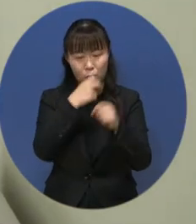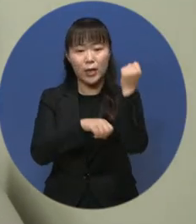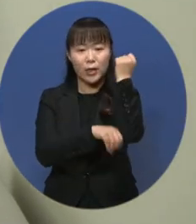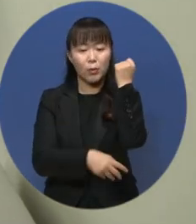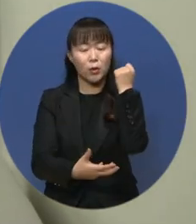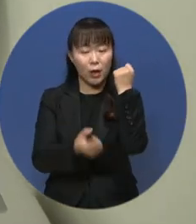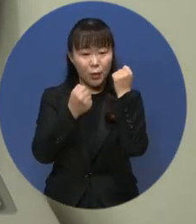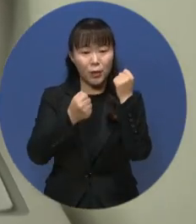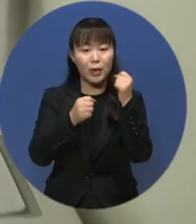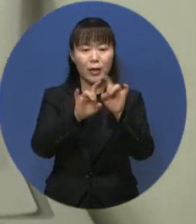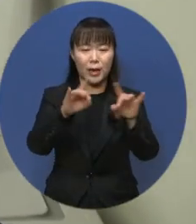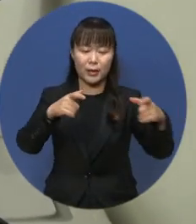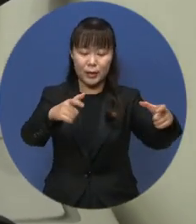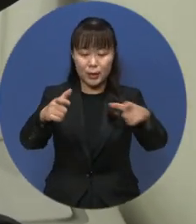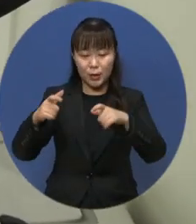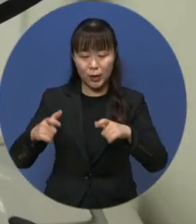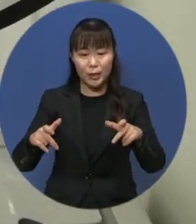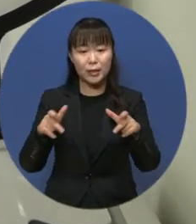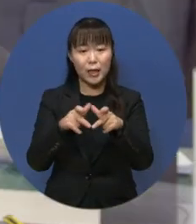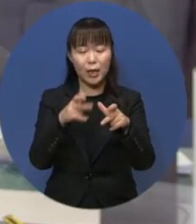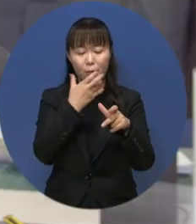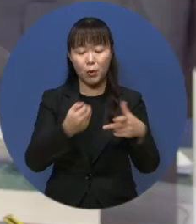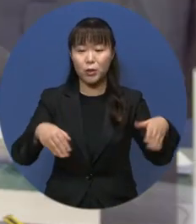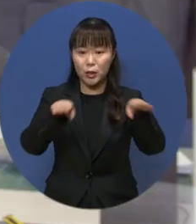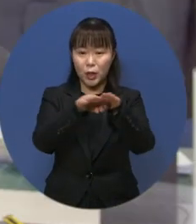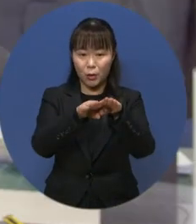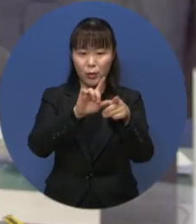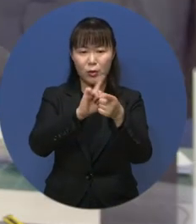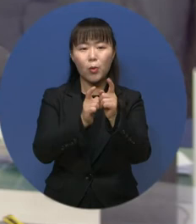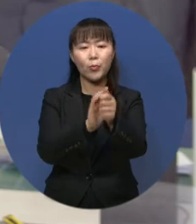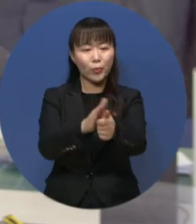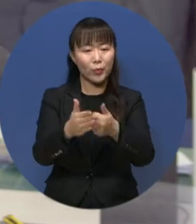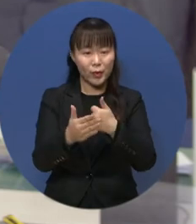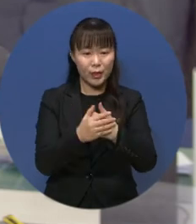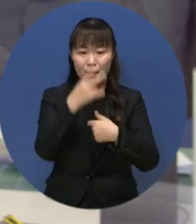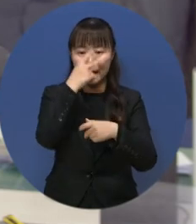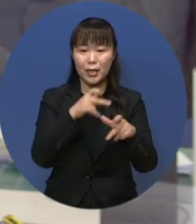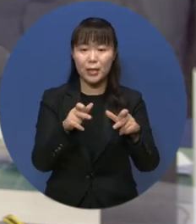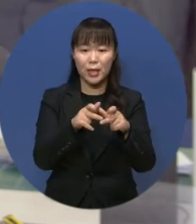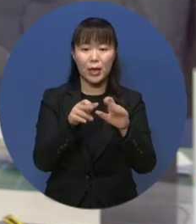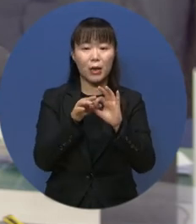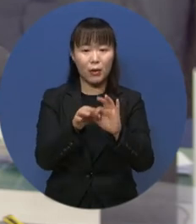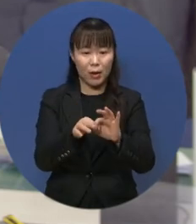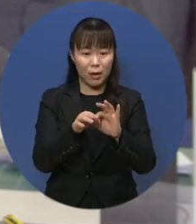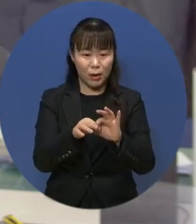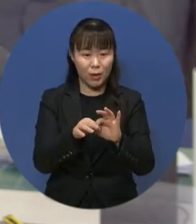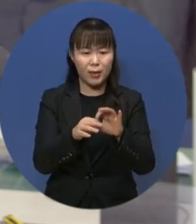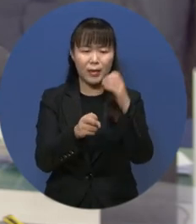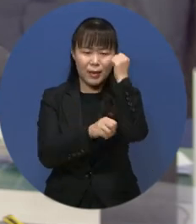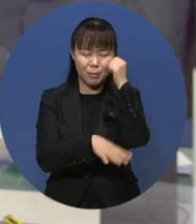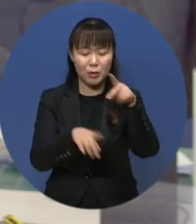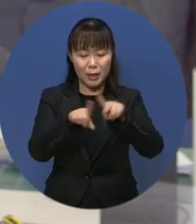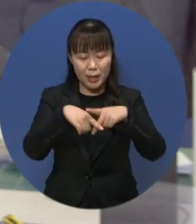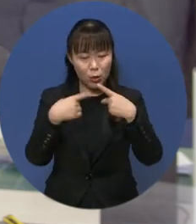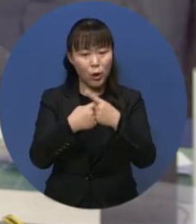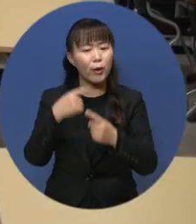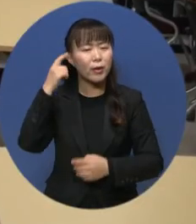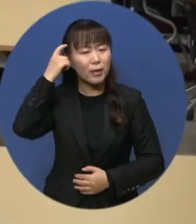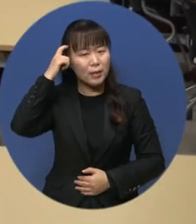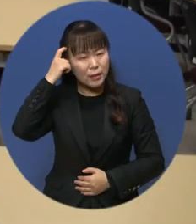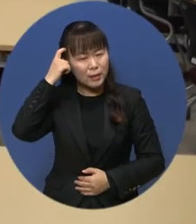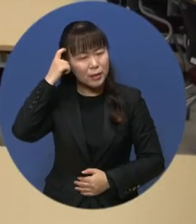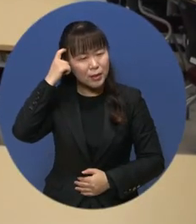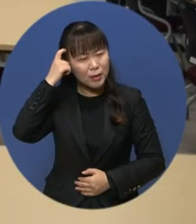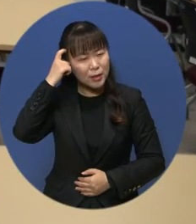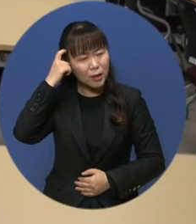바탕으로 각 지역의 장애인 복지관과 협력하여 시각장애인에 대한 기본적인 이해와